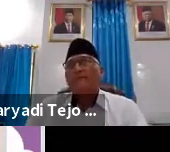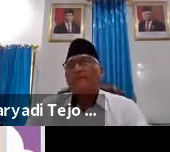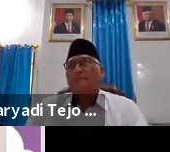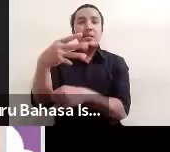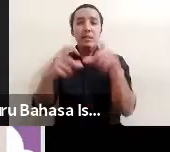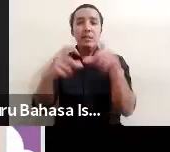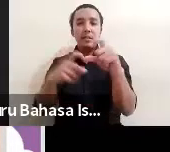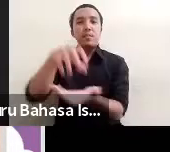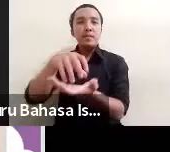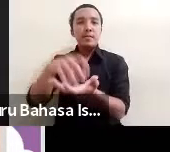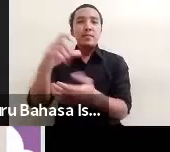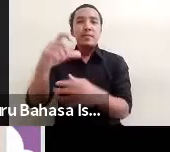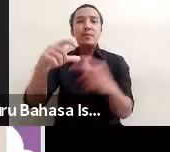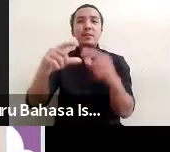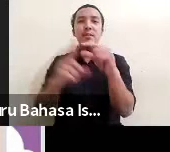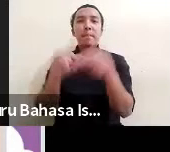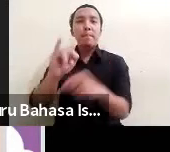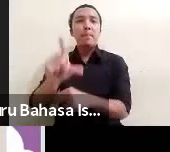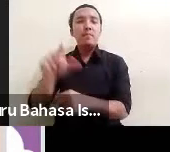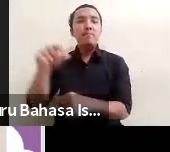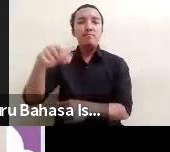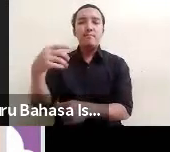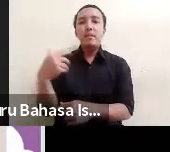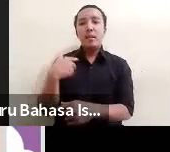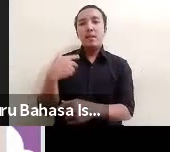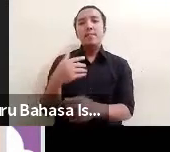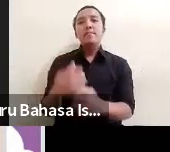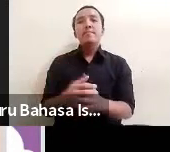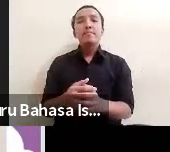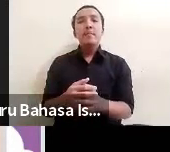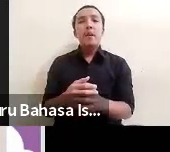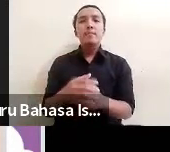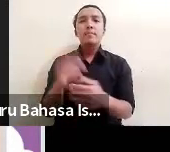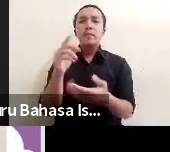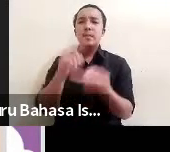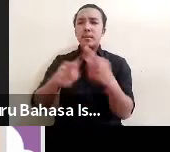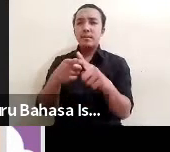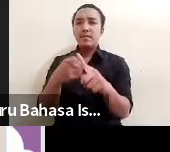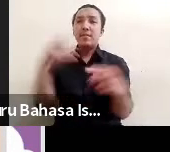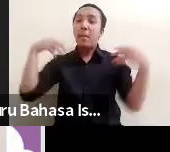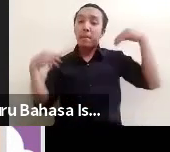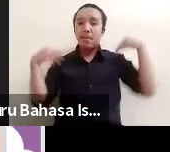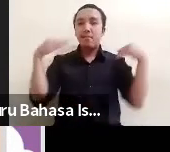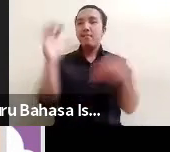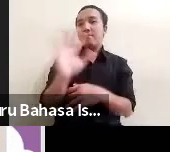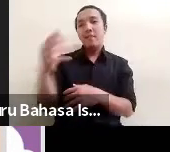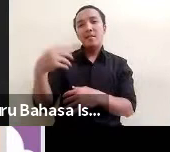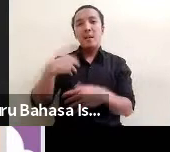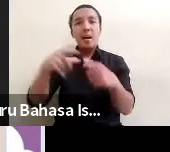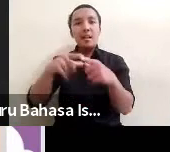KTP, di sini sudah ada janjinya, kenapa? Itu ditanyakan Pak. Jadi tiap tahun itu progresnya